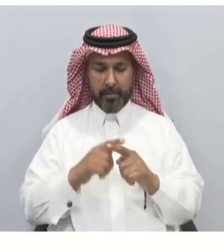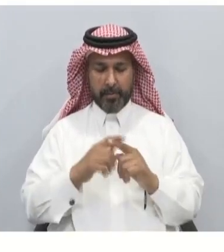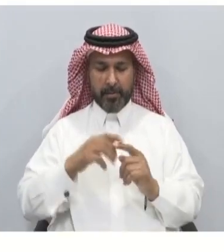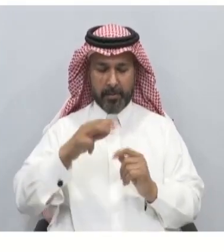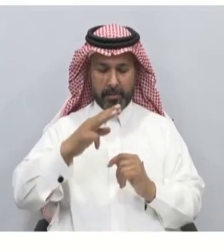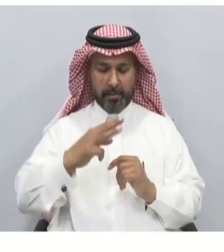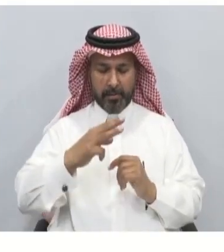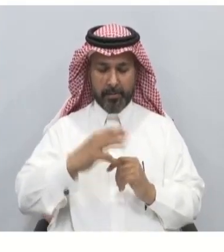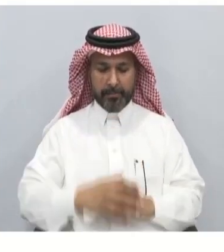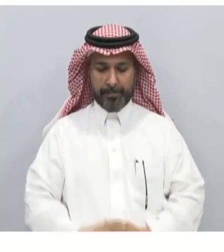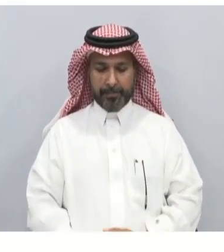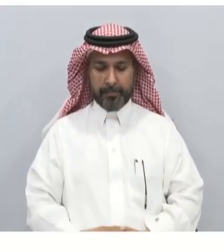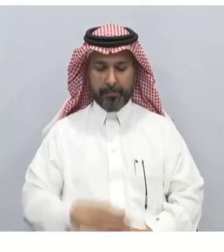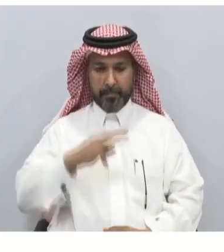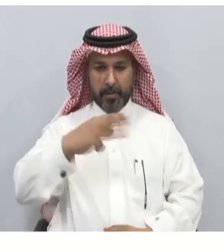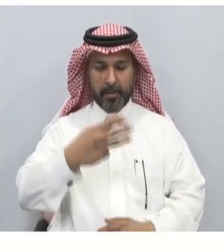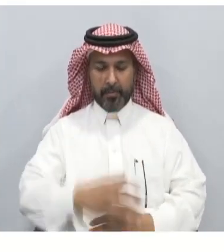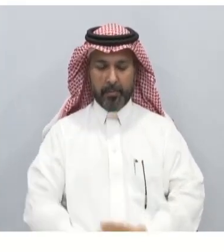الجبر الدوال الخطية،